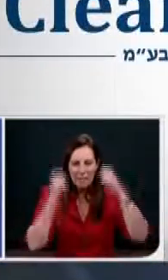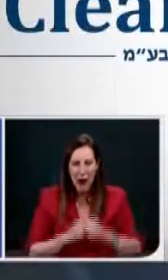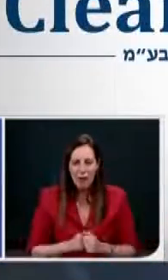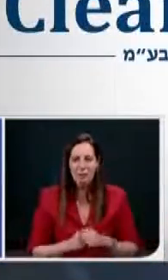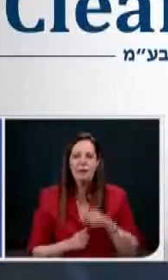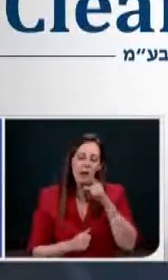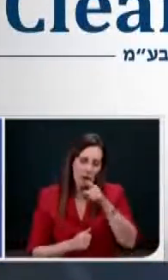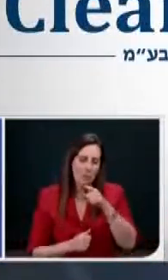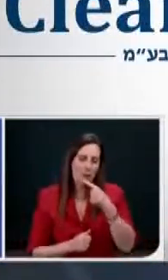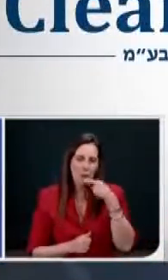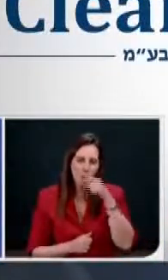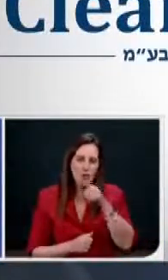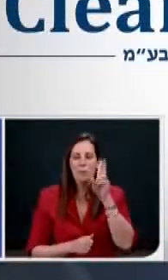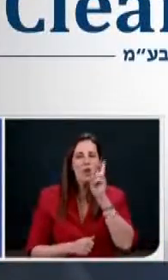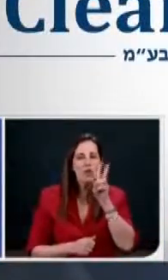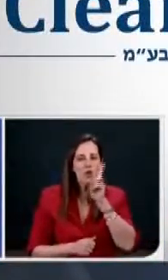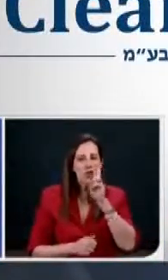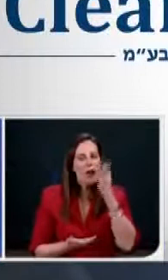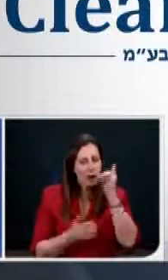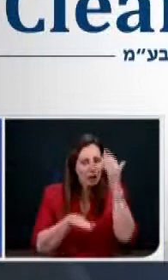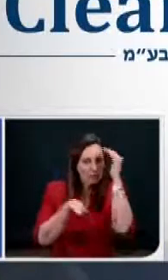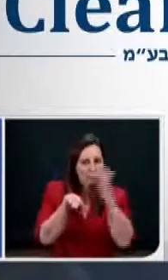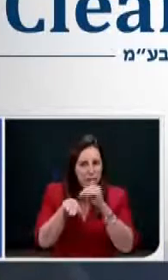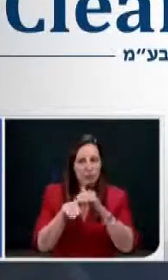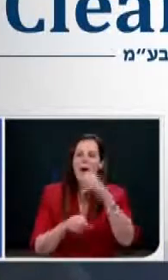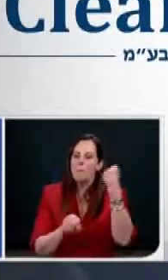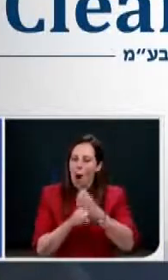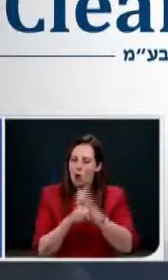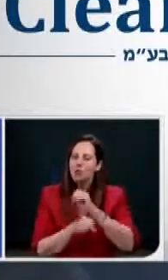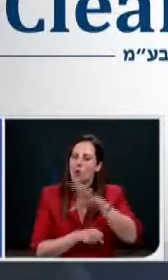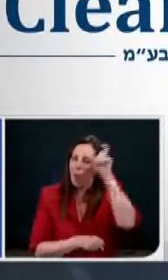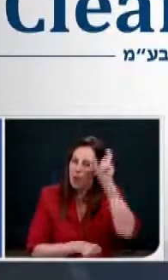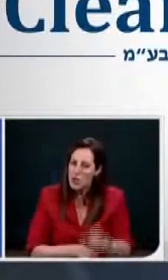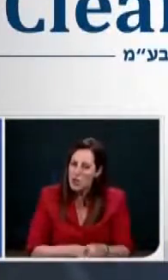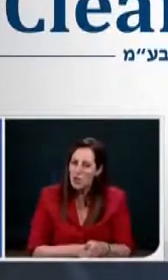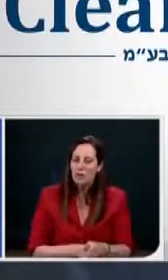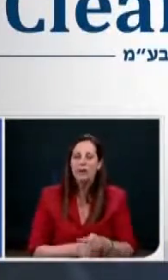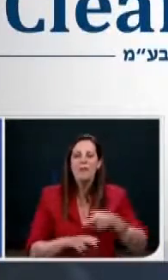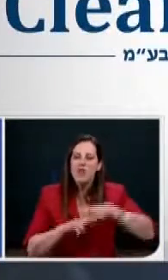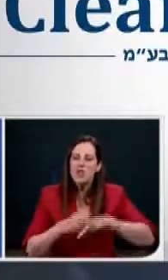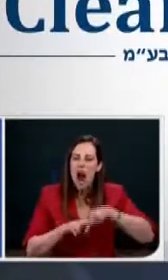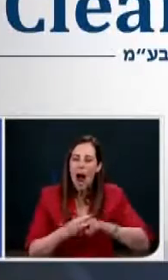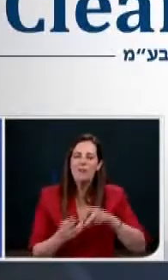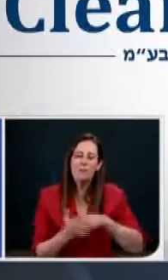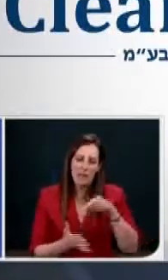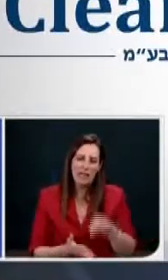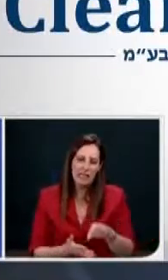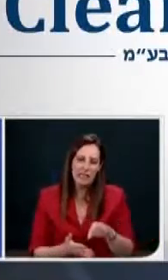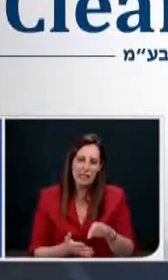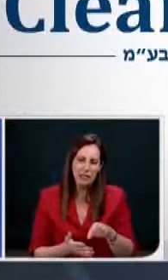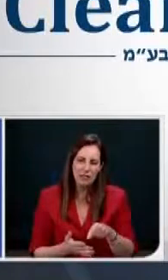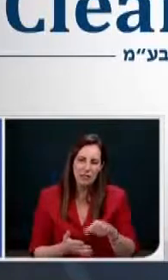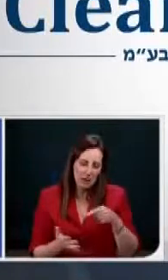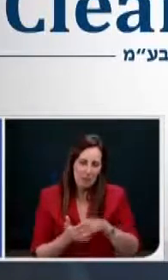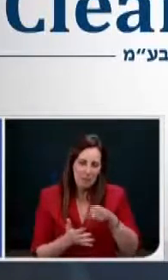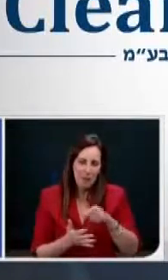הם הכתובת, הם אמרו שביום שישי התקבלה הודעה על הדליפה, הם פעלו, הם שלחו איש החזקה ושרברב, כתוצאה מכך,